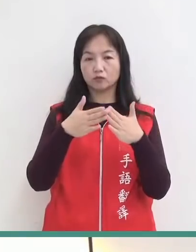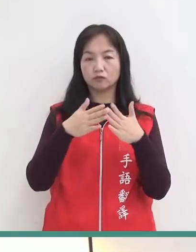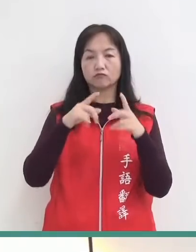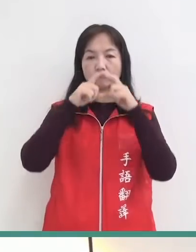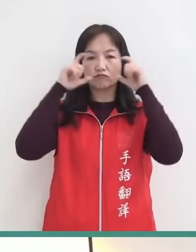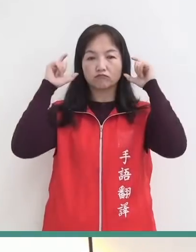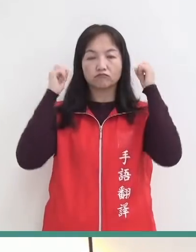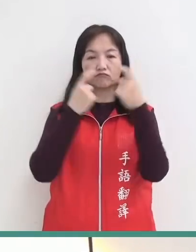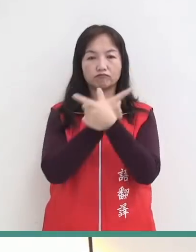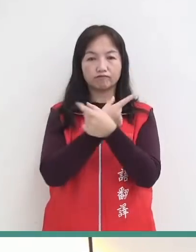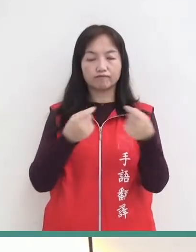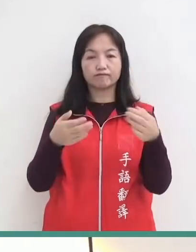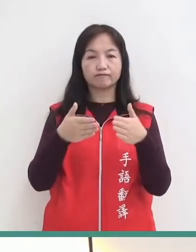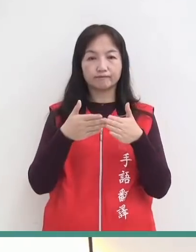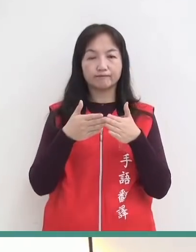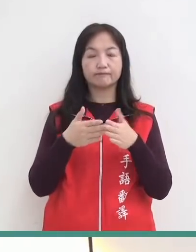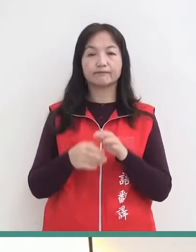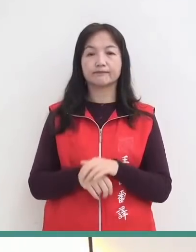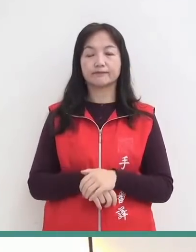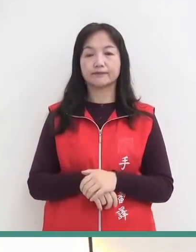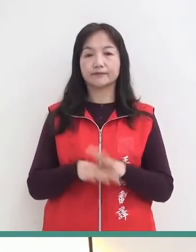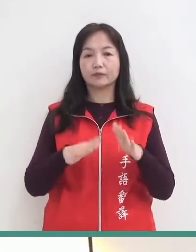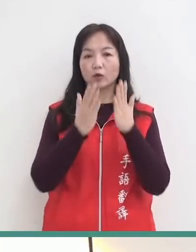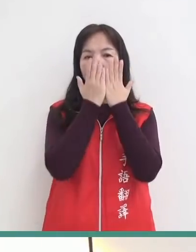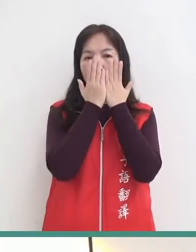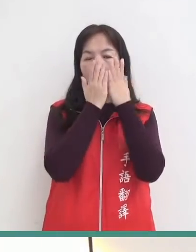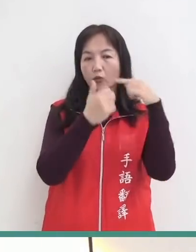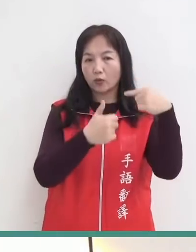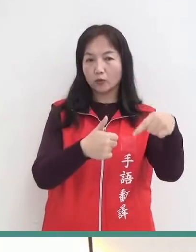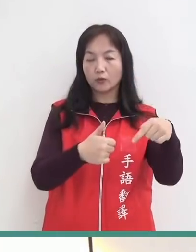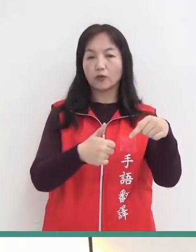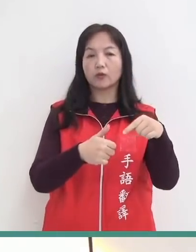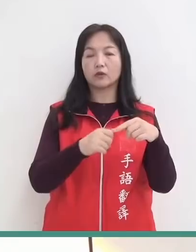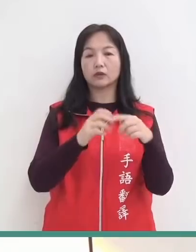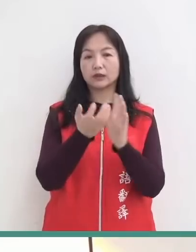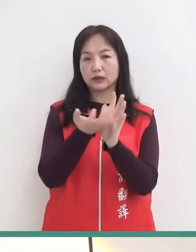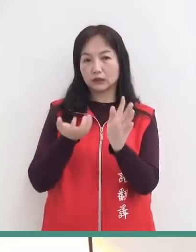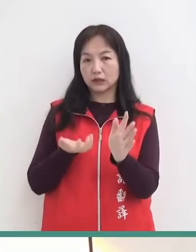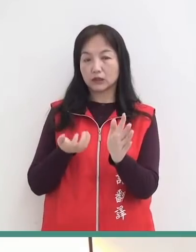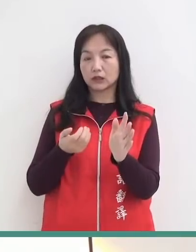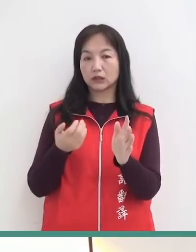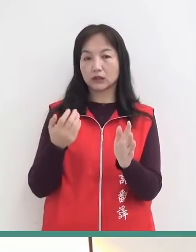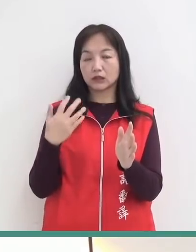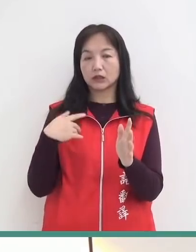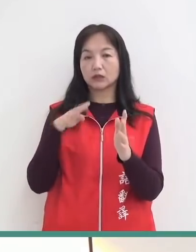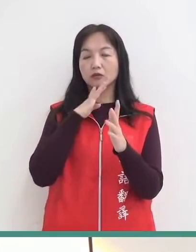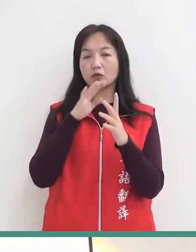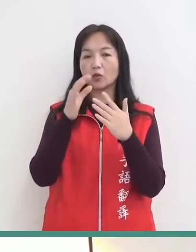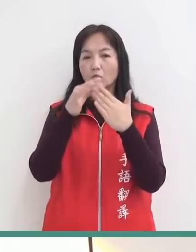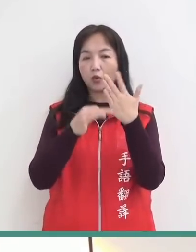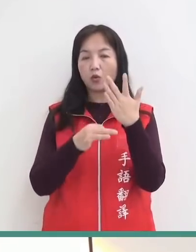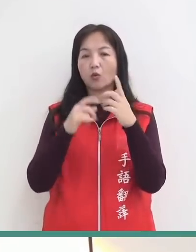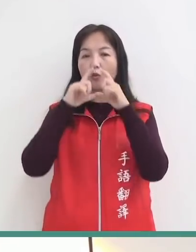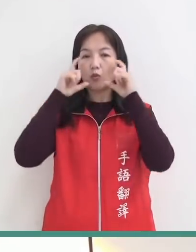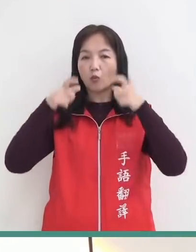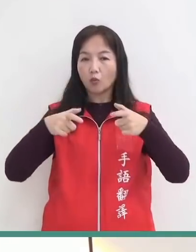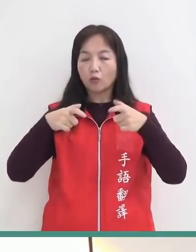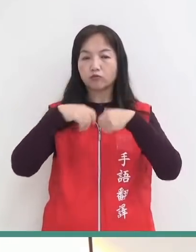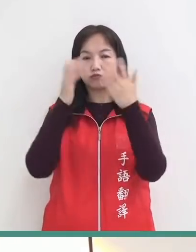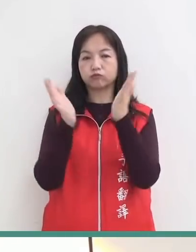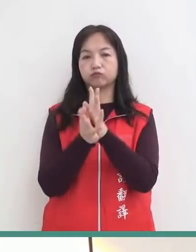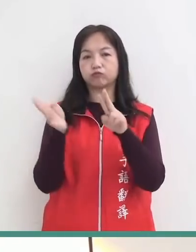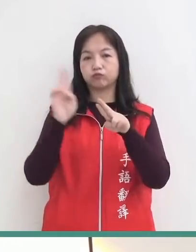程戴口罩，好，包括课程的教学，那之前放宽的不戴口罩都取